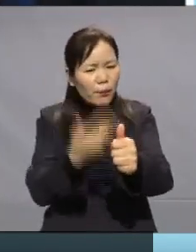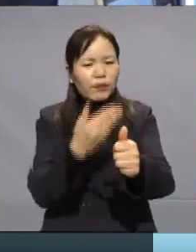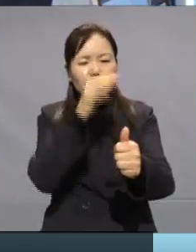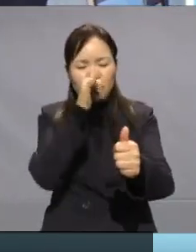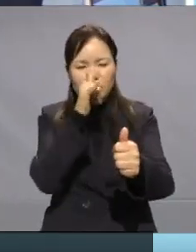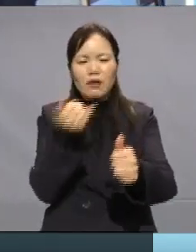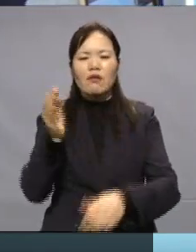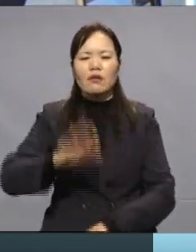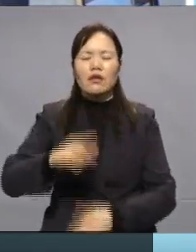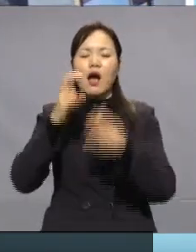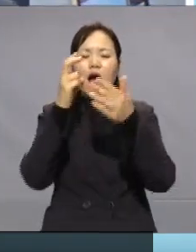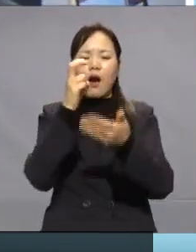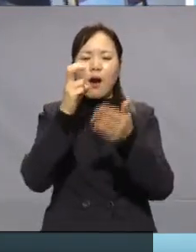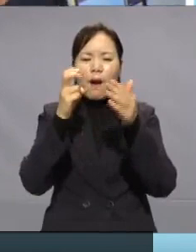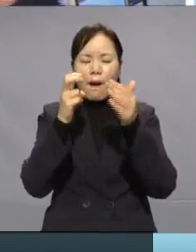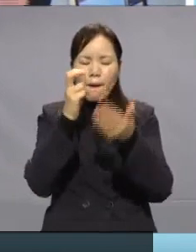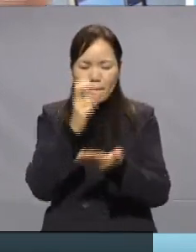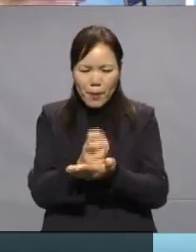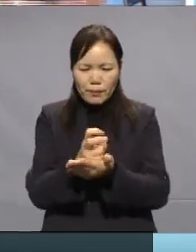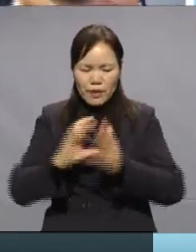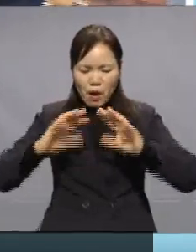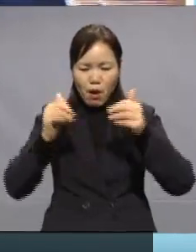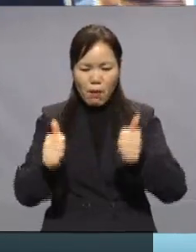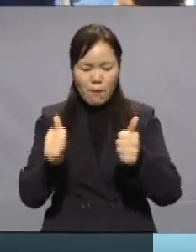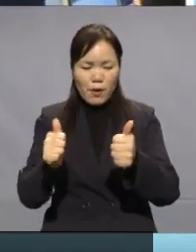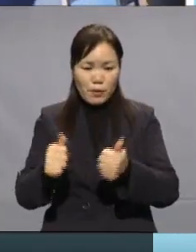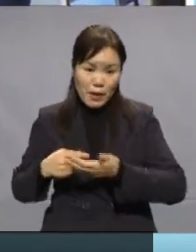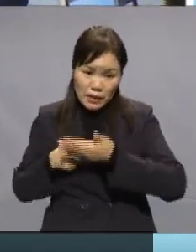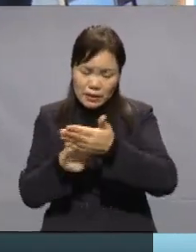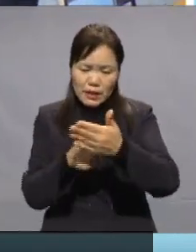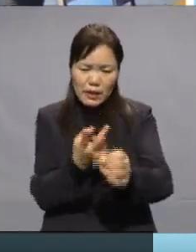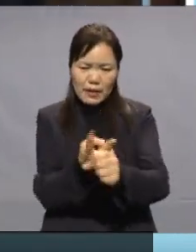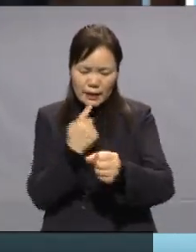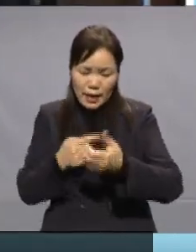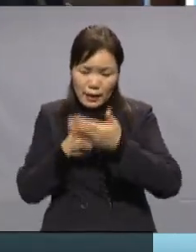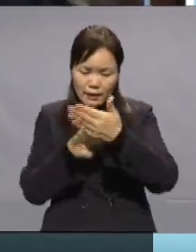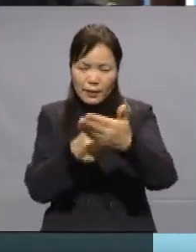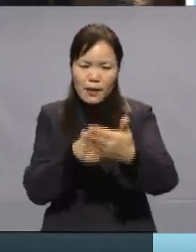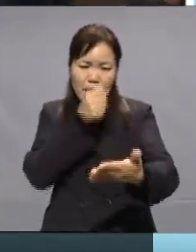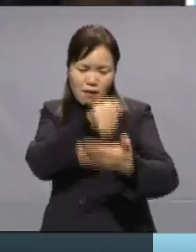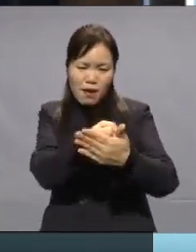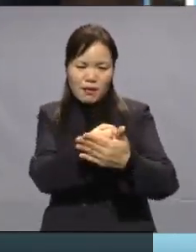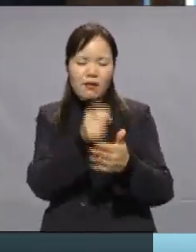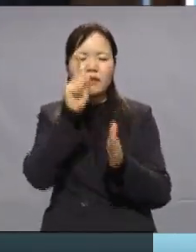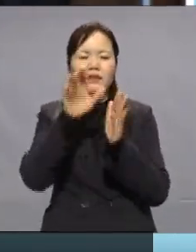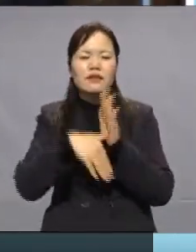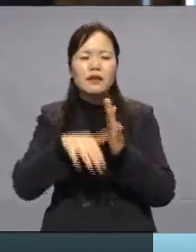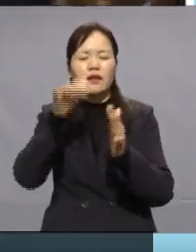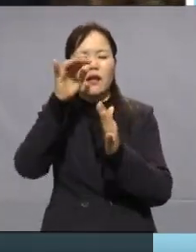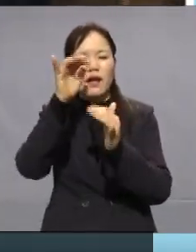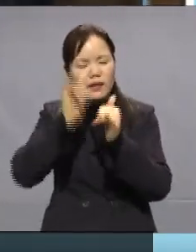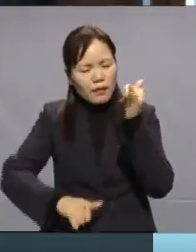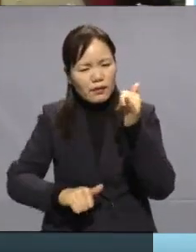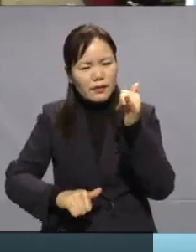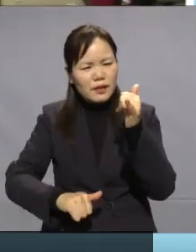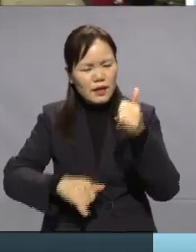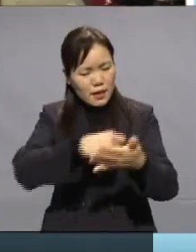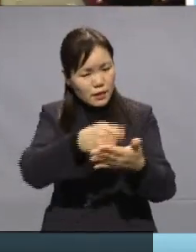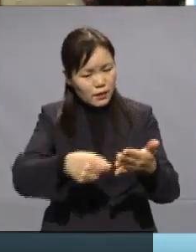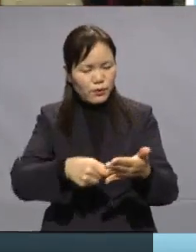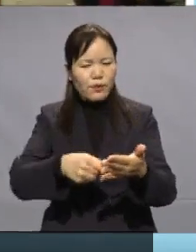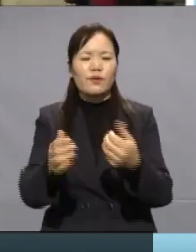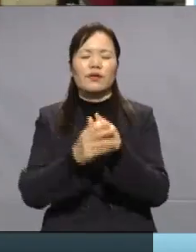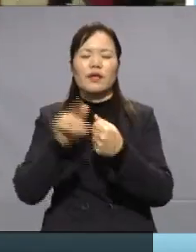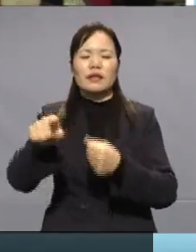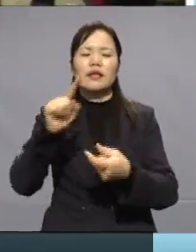이렇게 법적으로 헌법재판소까지 가는 탄핵안을 가게시켰을 때는 이게 헌정사의 남을 일이기 때문에 그것에